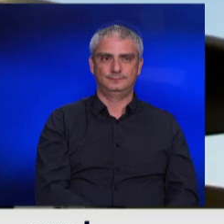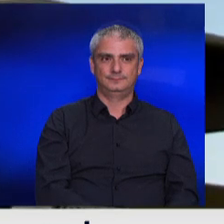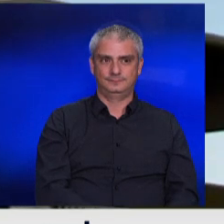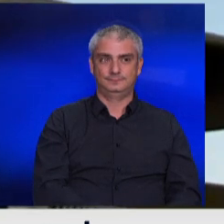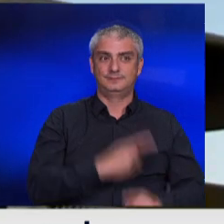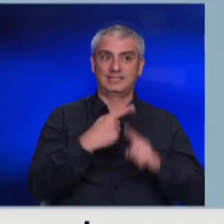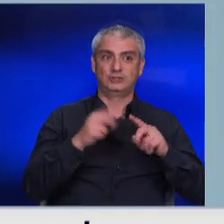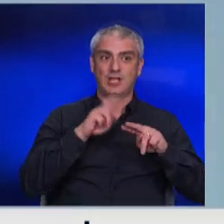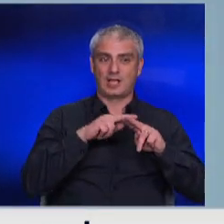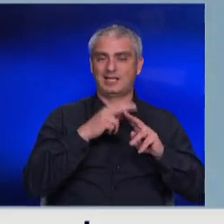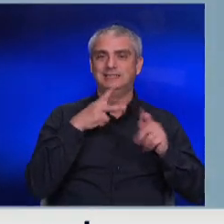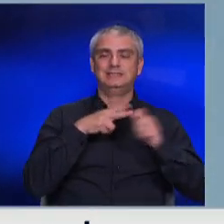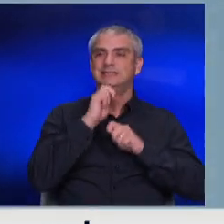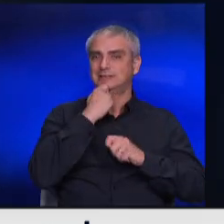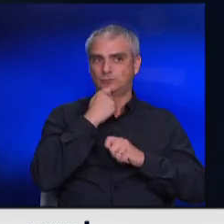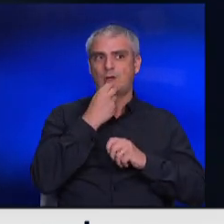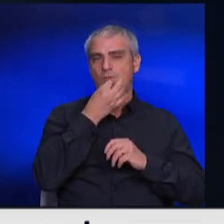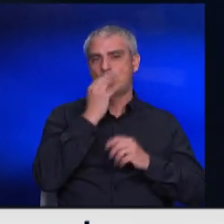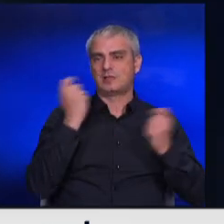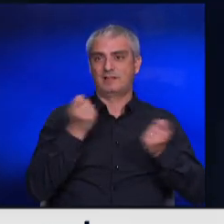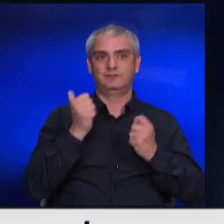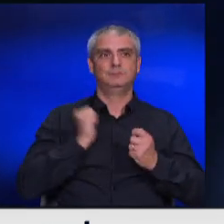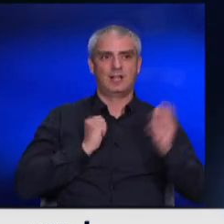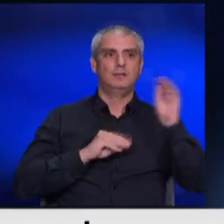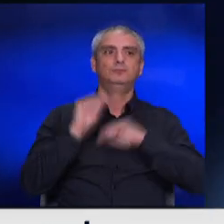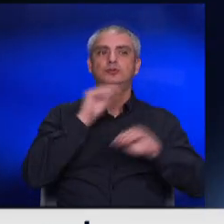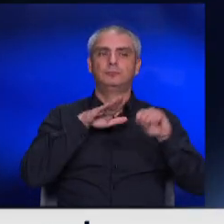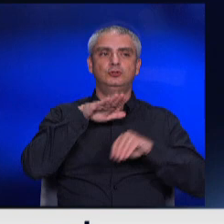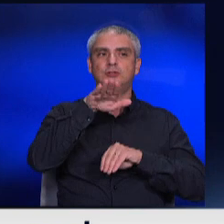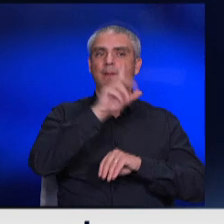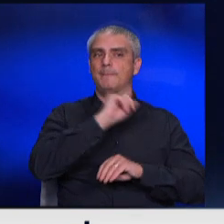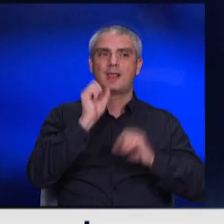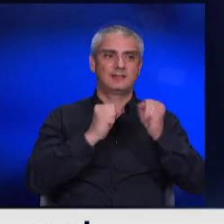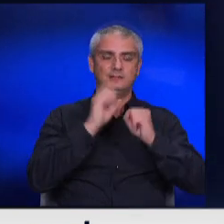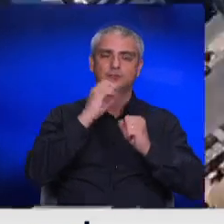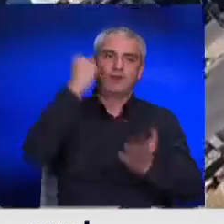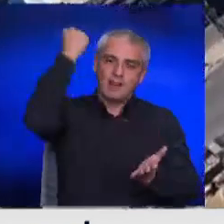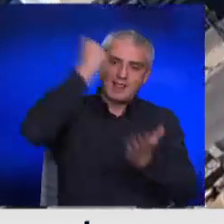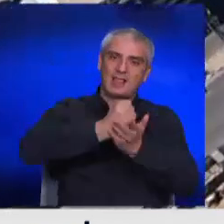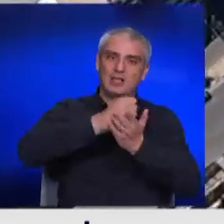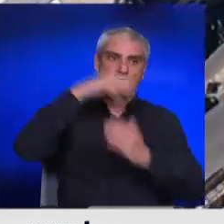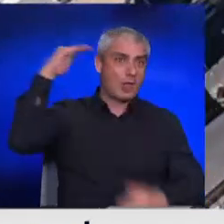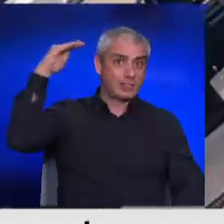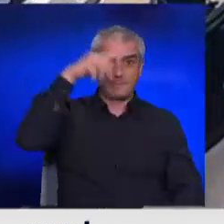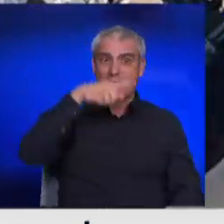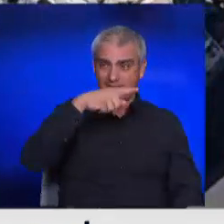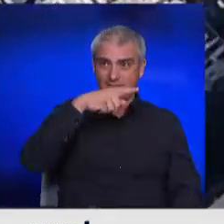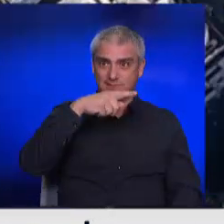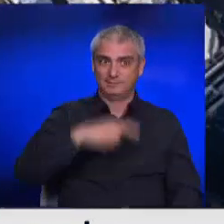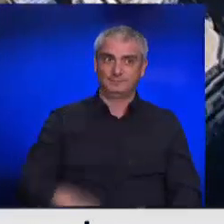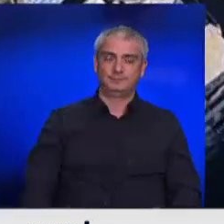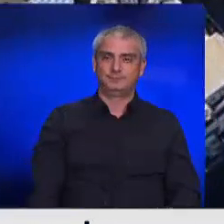חצי שנה לאחר שהתירה הצנזורה לפרסם שצהל עושה שימוש בכלי טייס בלתי מיוישים לביצוע תקיפות מהאוויר,